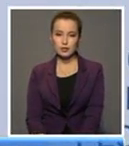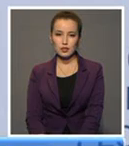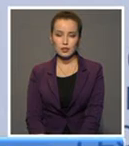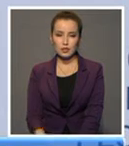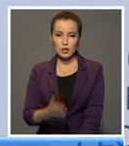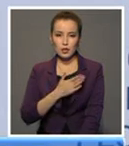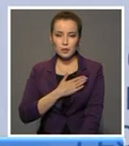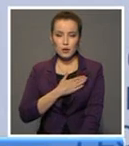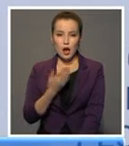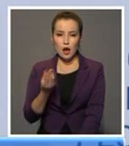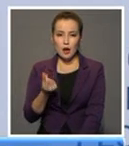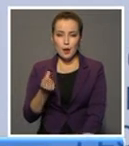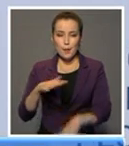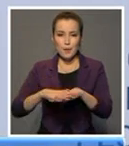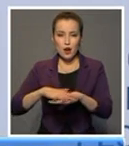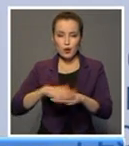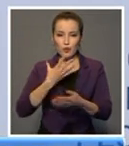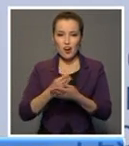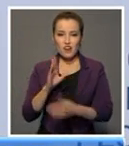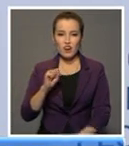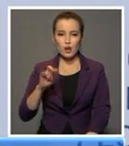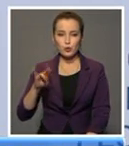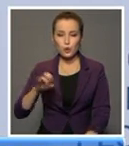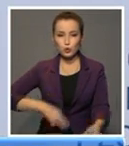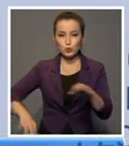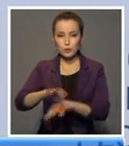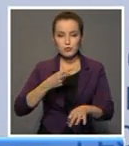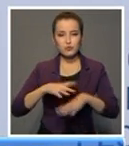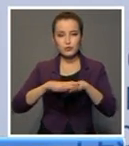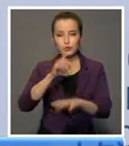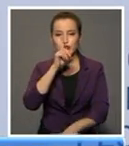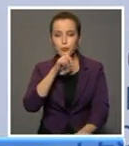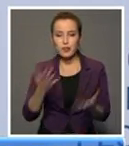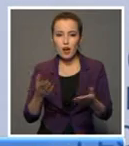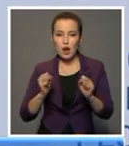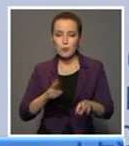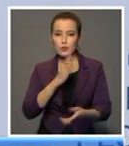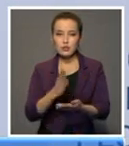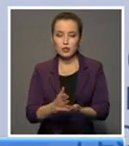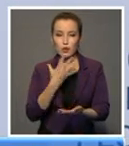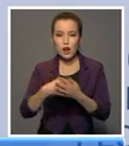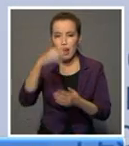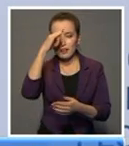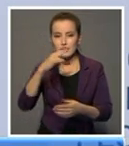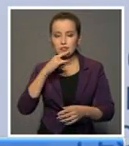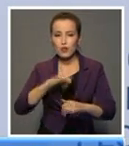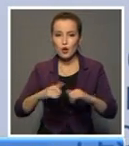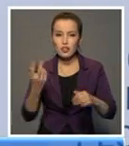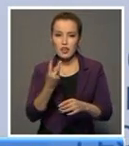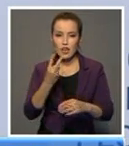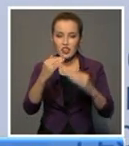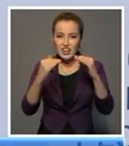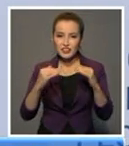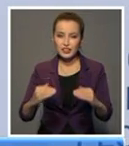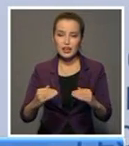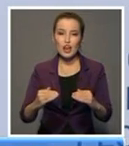Біз банк валюталық қауіп қатерлерді еңсере алмайтын жобаларды қаржыландырмаймыз. Қазақстан Даму банкін екінші деңгейлі банктермен салыстыруға